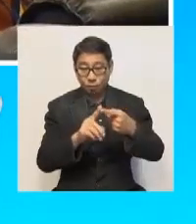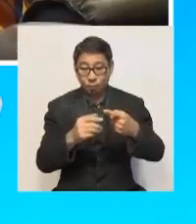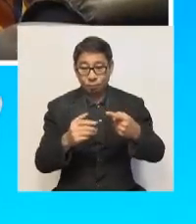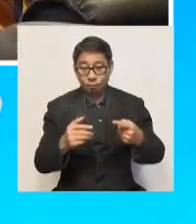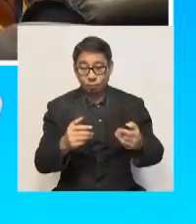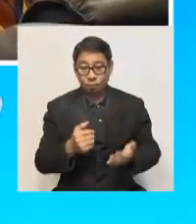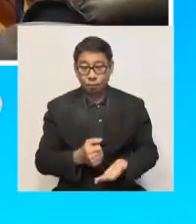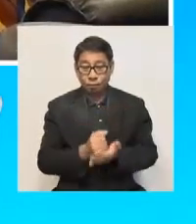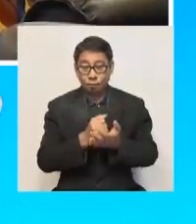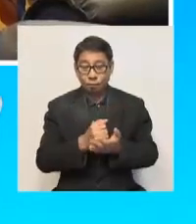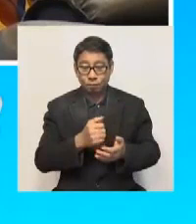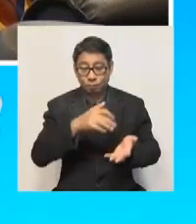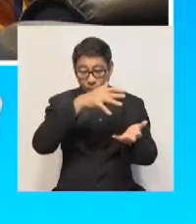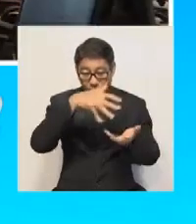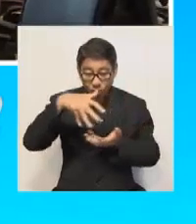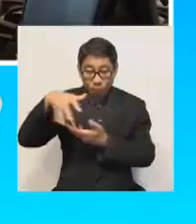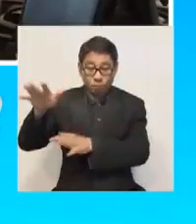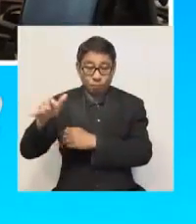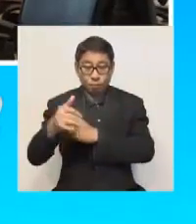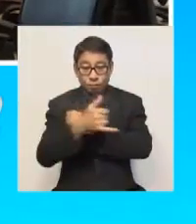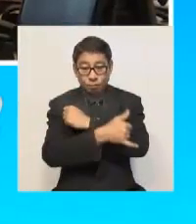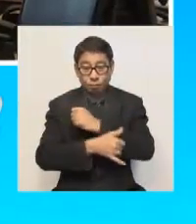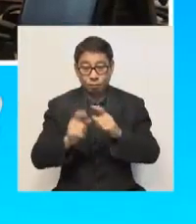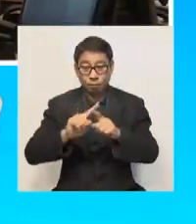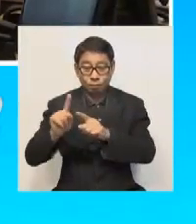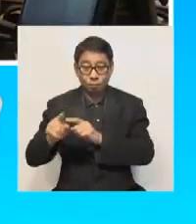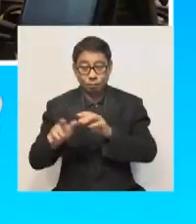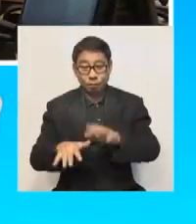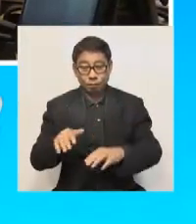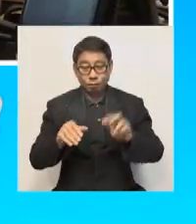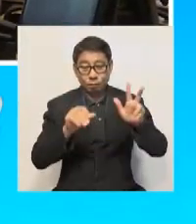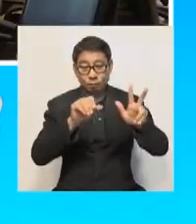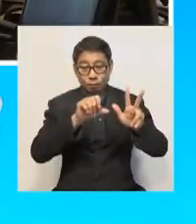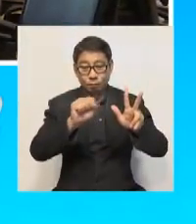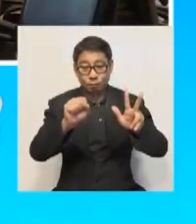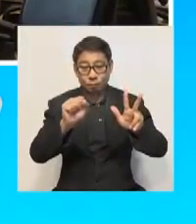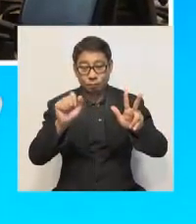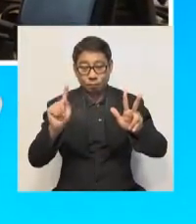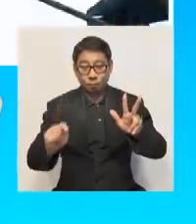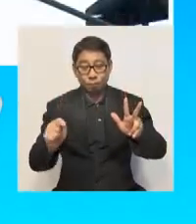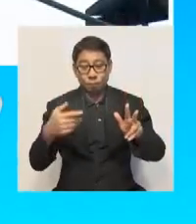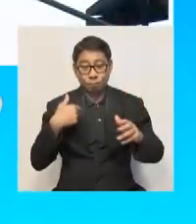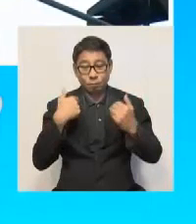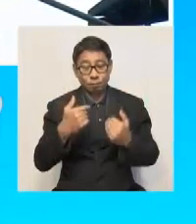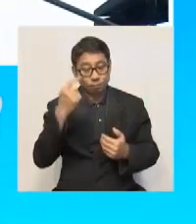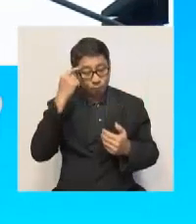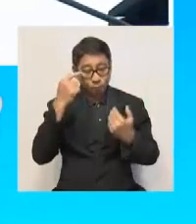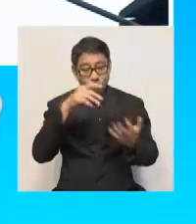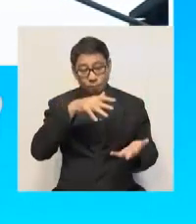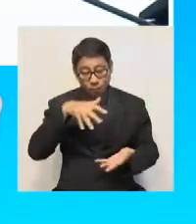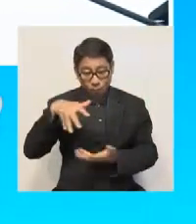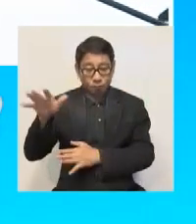บให้เหลือไม่เกิน 250,000 ตันด้วยการผลักดันให้มีการส่งออกประมาณ 300,000 ตันคาดว่าจะใช้เว